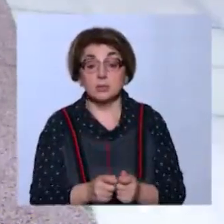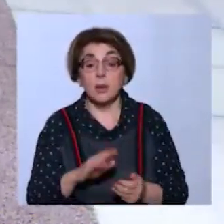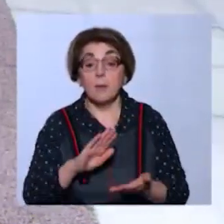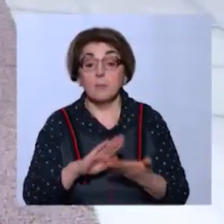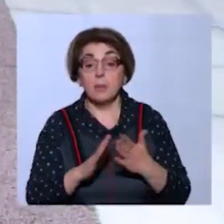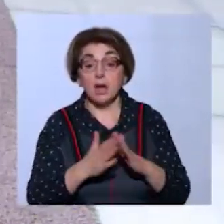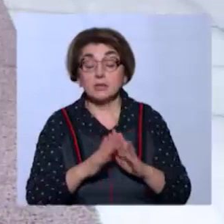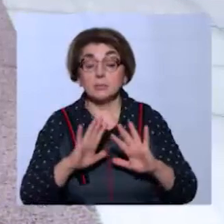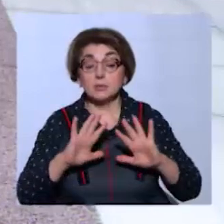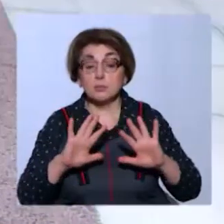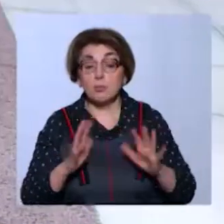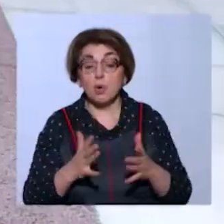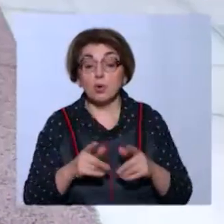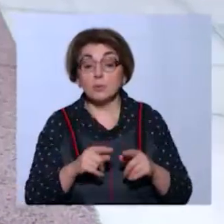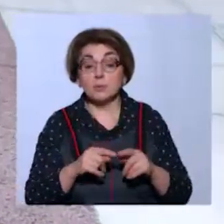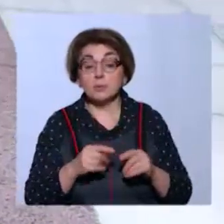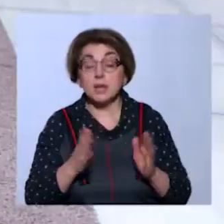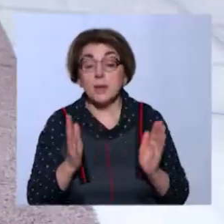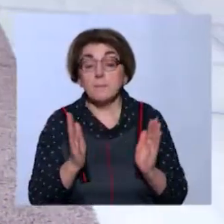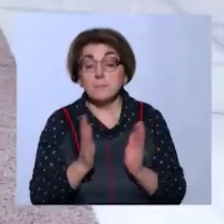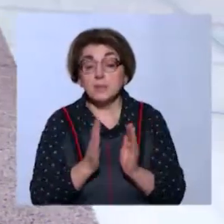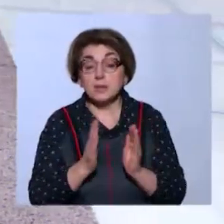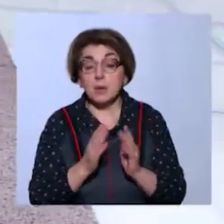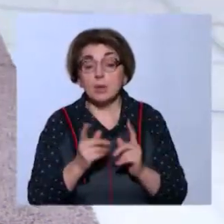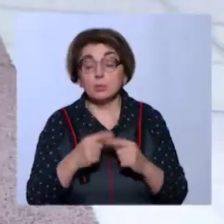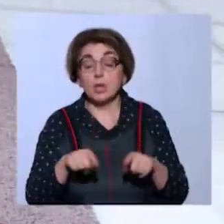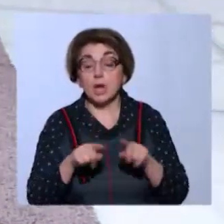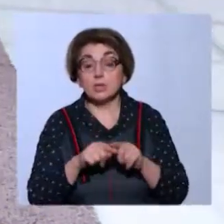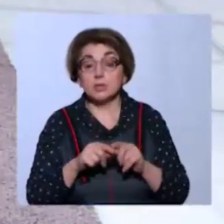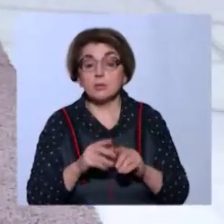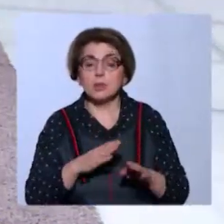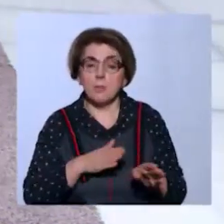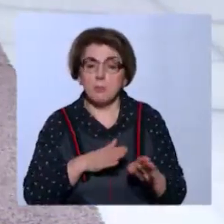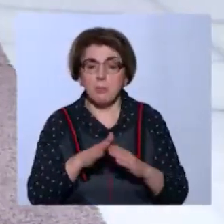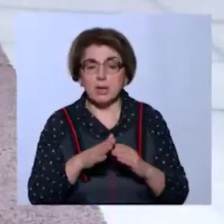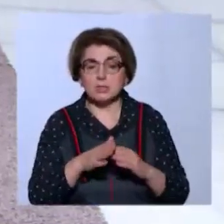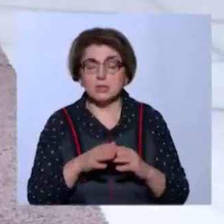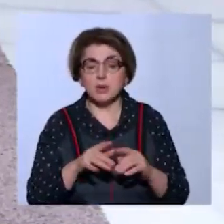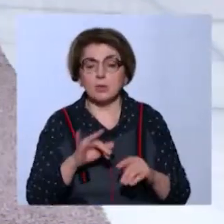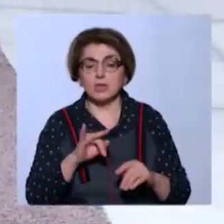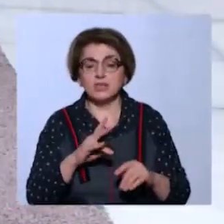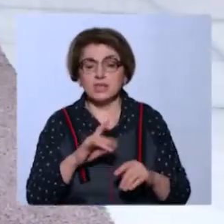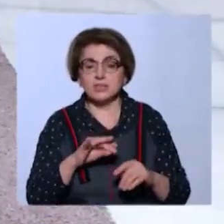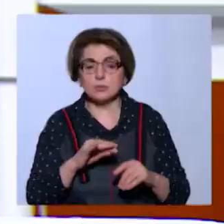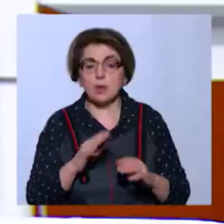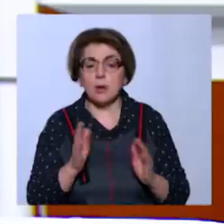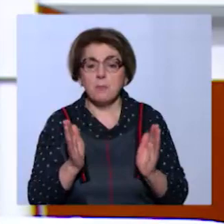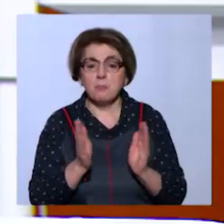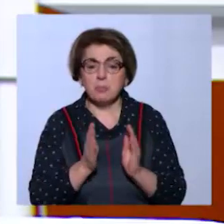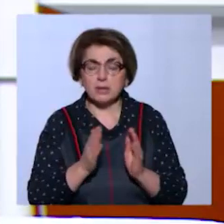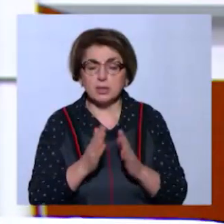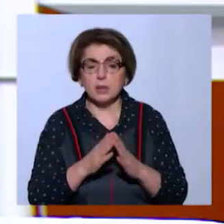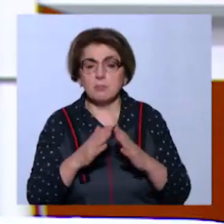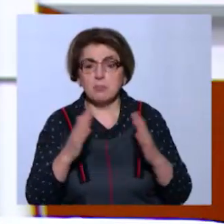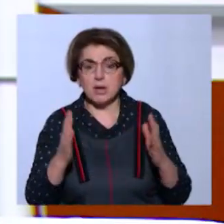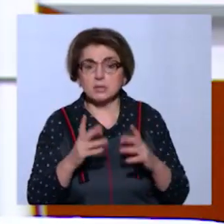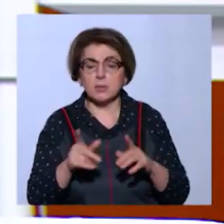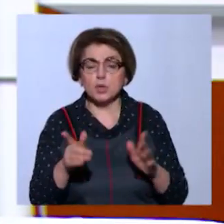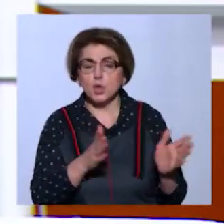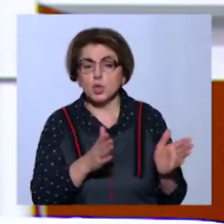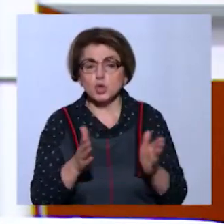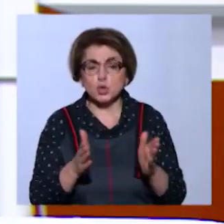ფაქტორის მოქმედების მინიმალური და მაქსიმალური ინტენსივობა. ხოლო მინიმალურ და მაქსიმალურ ინტენსივობას